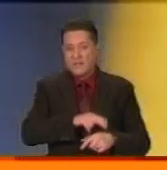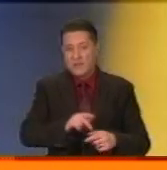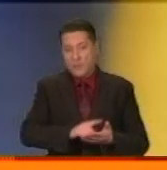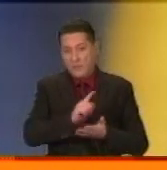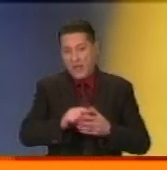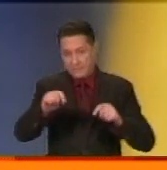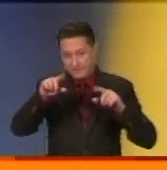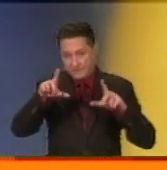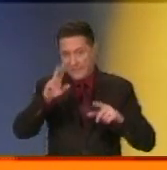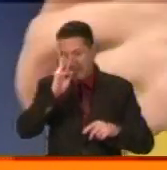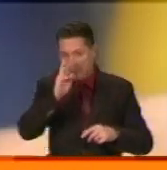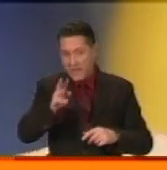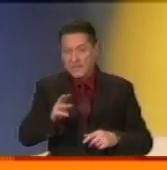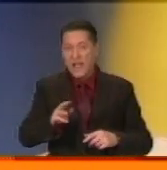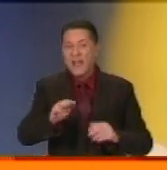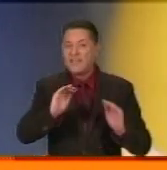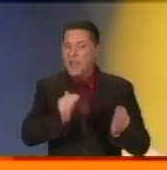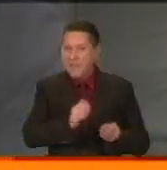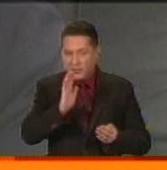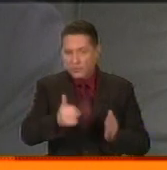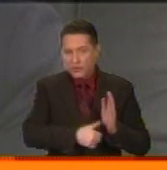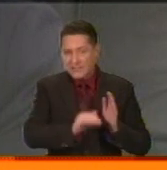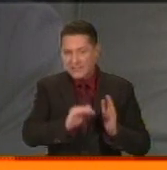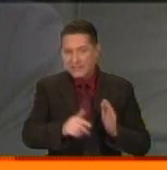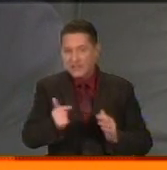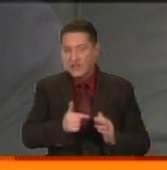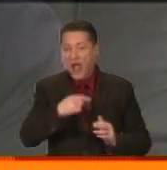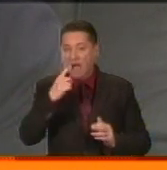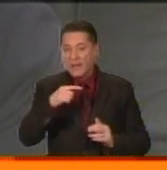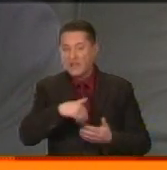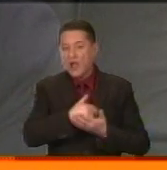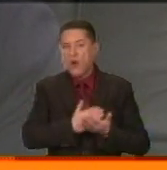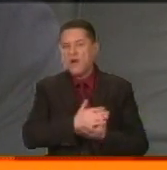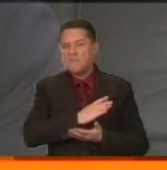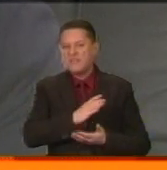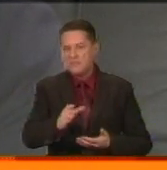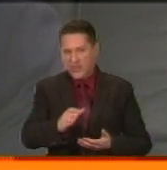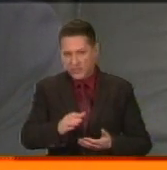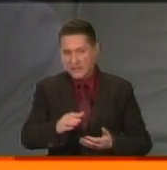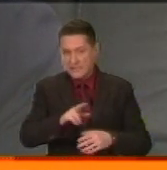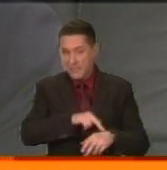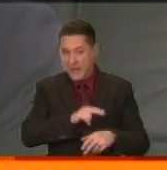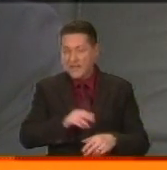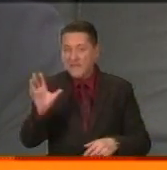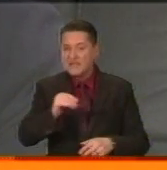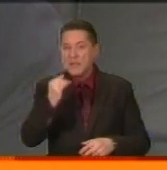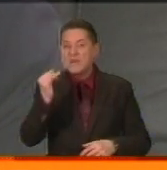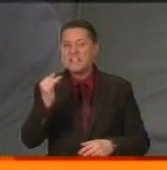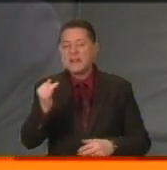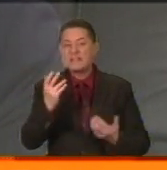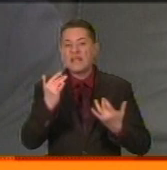зарплатня. Найменше в новачка буде 6 тисяч гривень. Ви говорите об обезпеченості поліцейських. От всім буде цікаво,